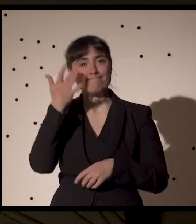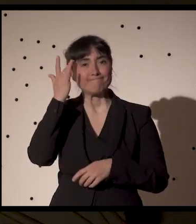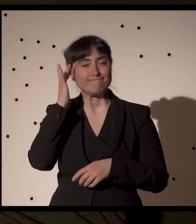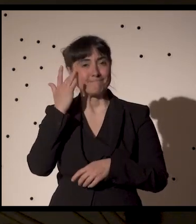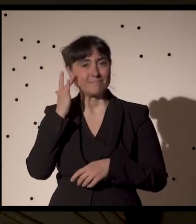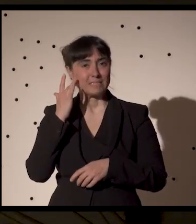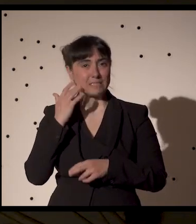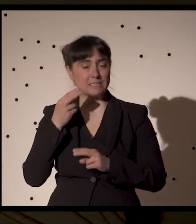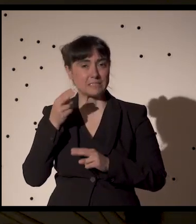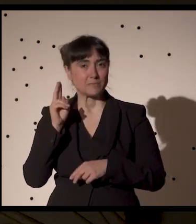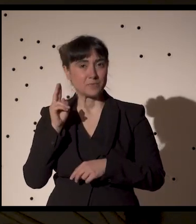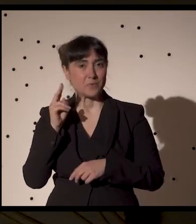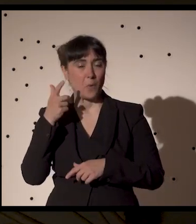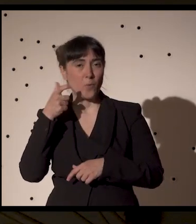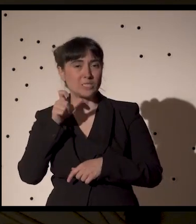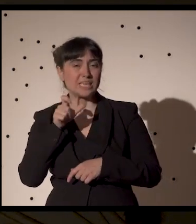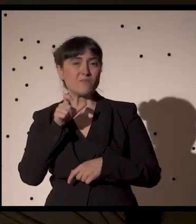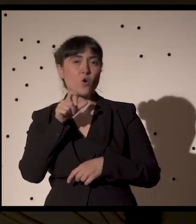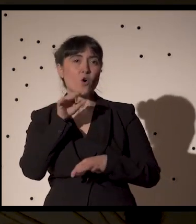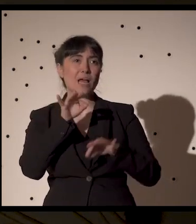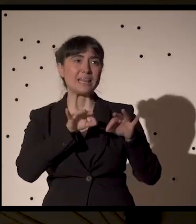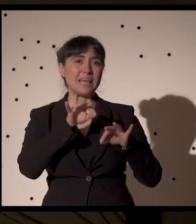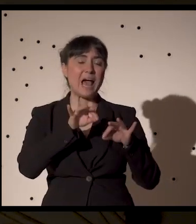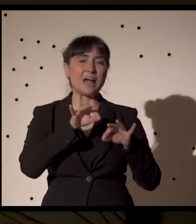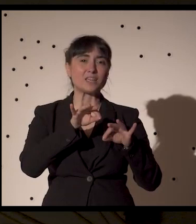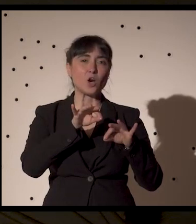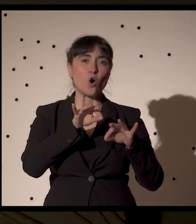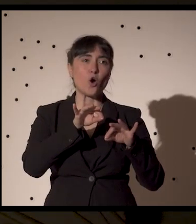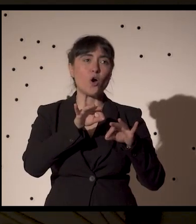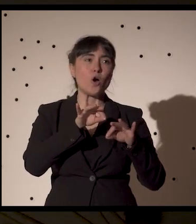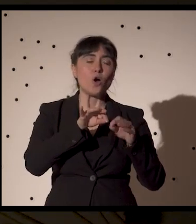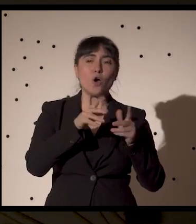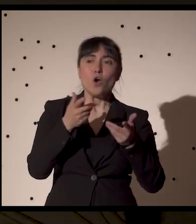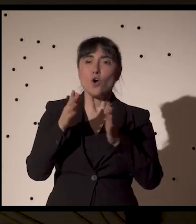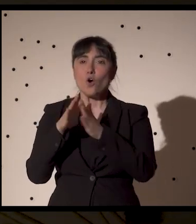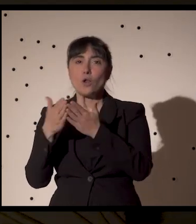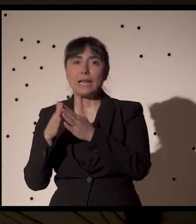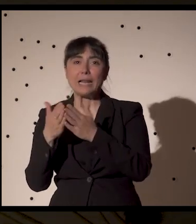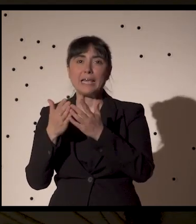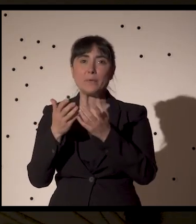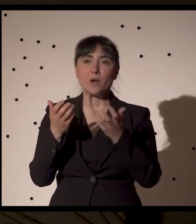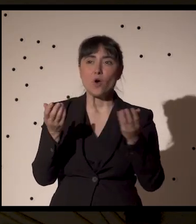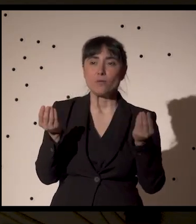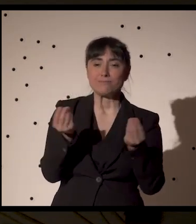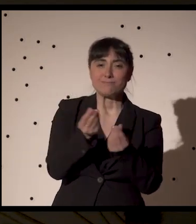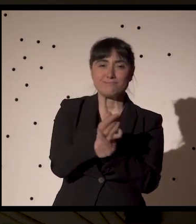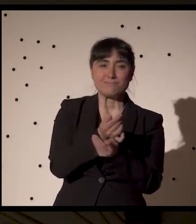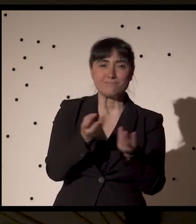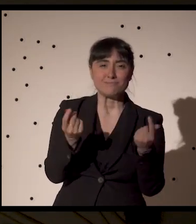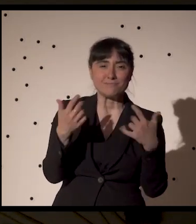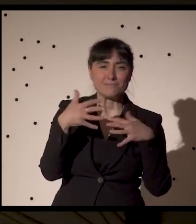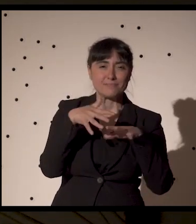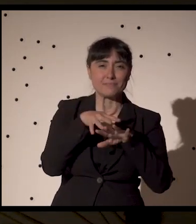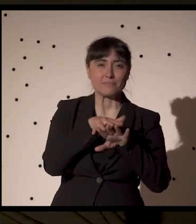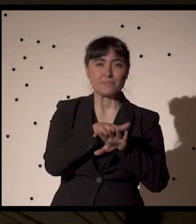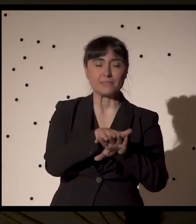della drammaturgia in cui la drammaturgia ha cominciato a sparsi a dialogare con il romanzo mi riferisco E